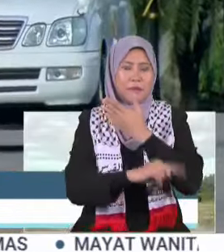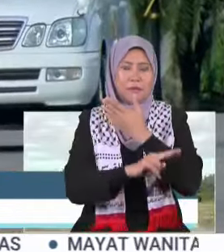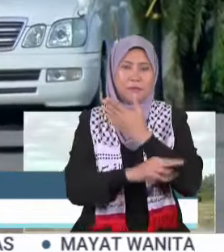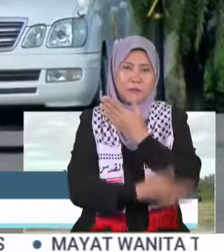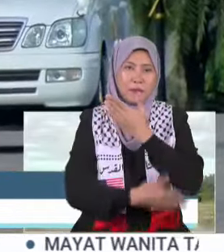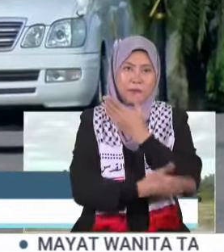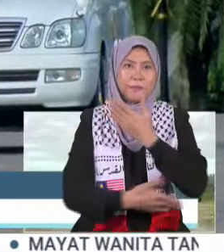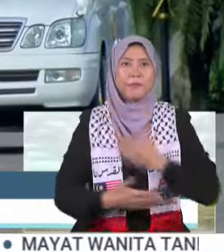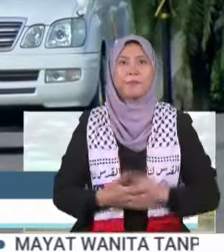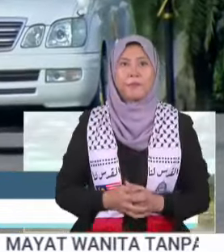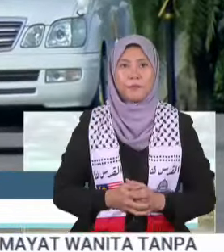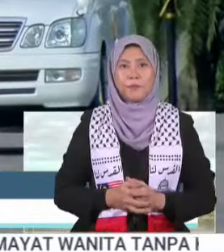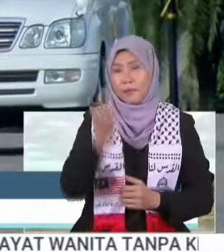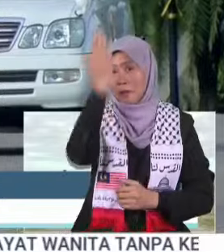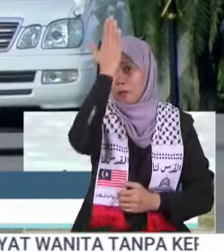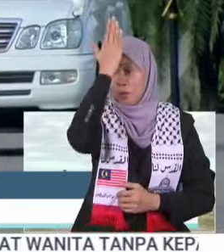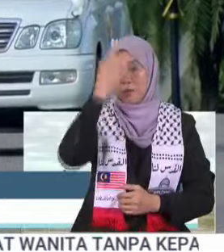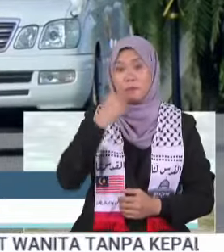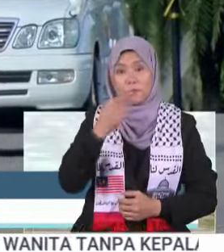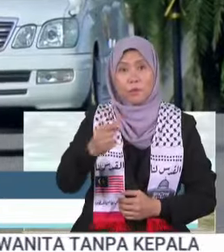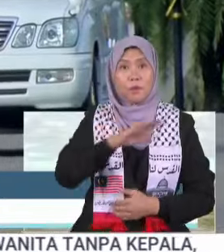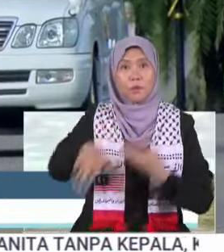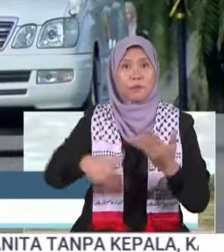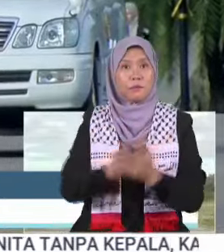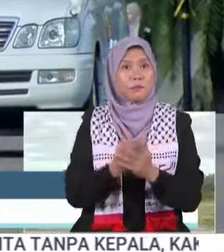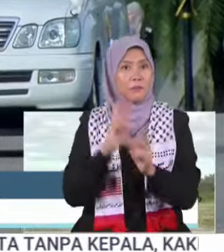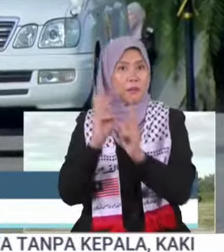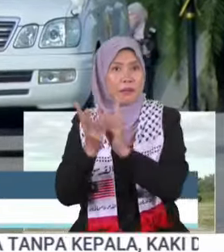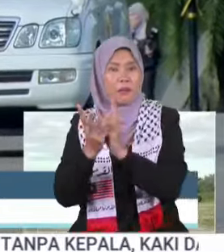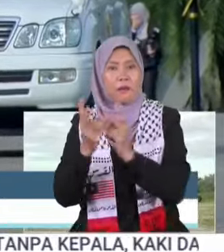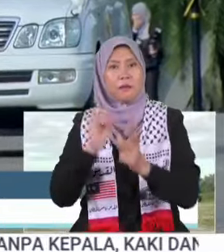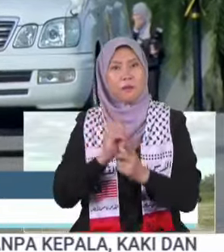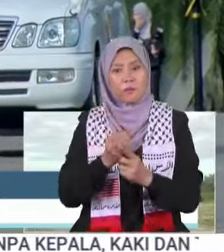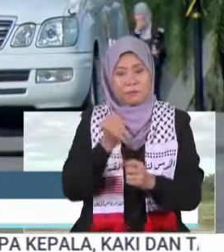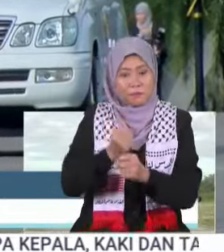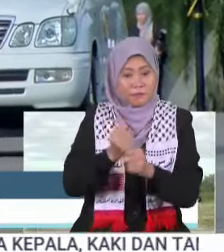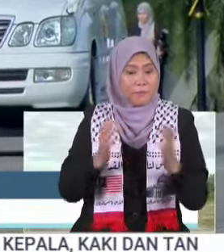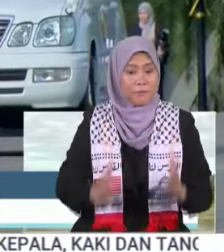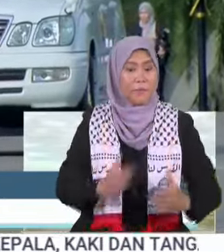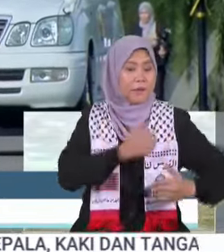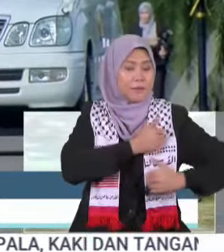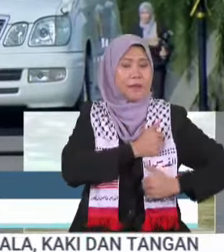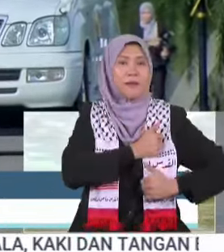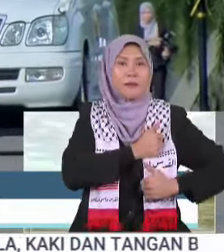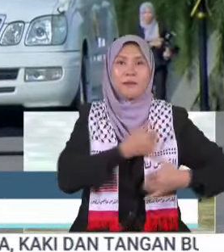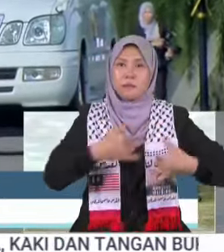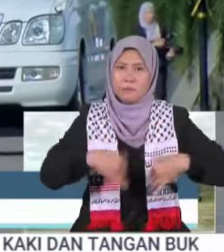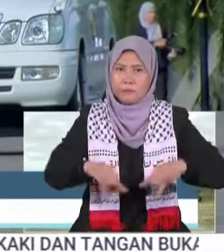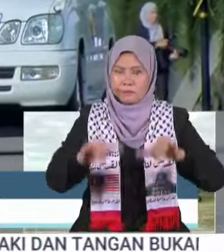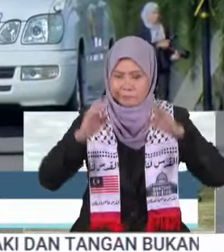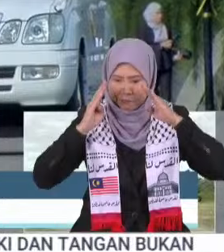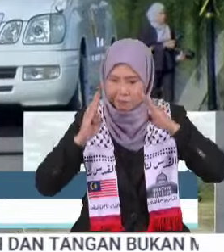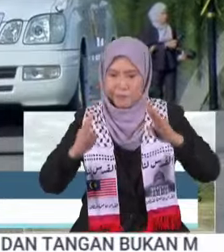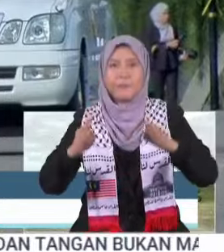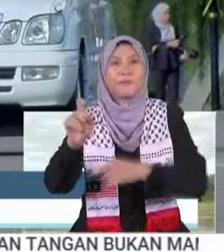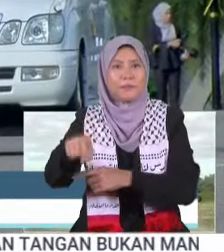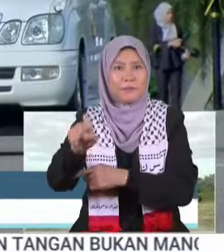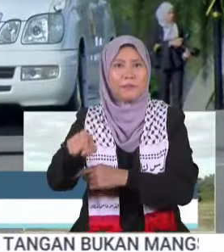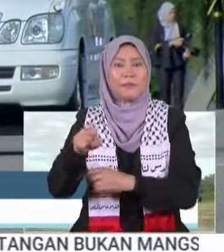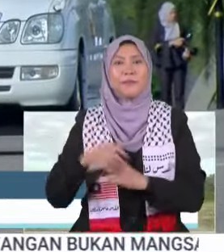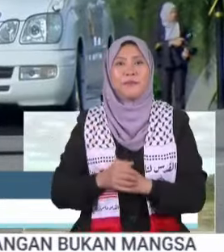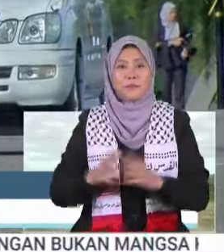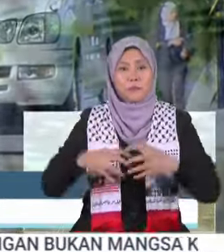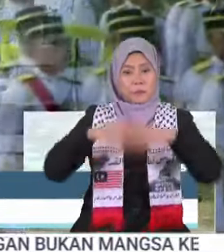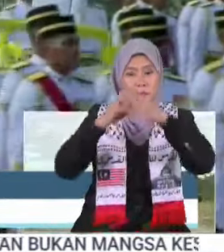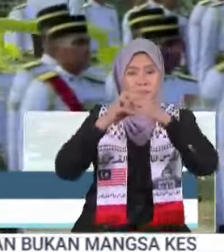dalam masa sama seri Paduka menitahkan agar aspek kebajikan serta kesejahteraan warga ATM turut diberi tumpuan di samping